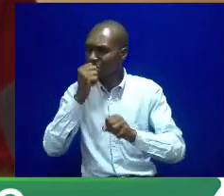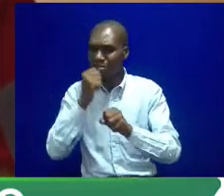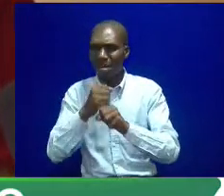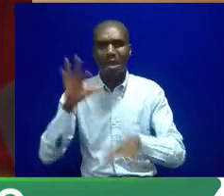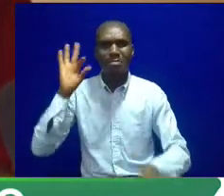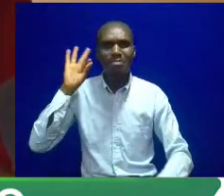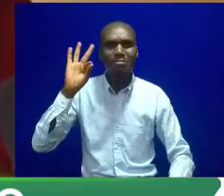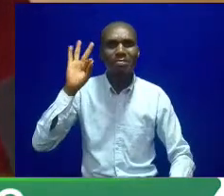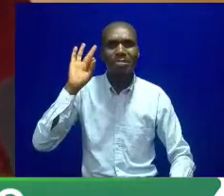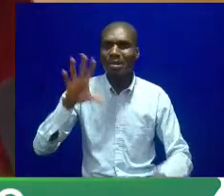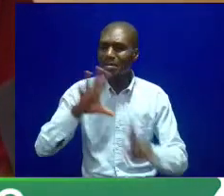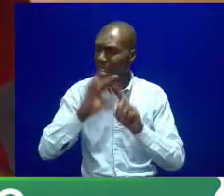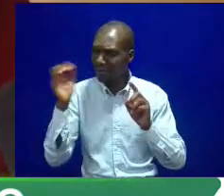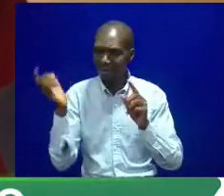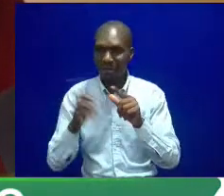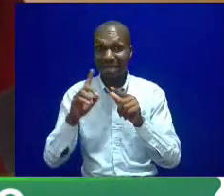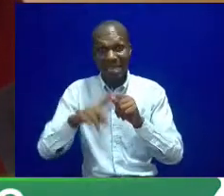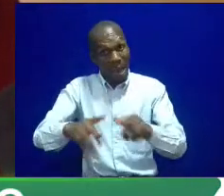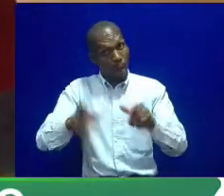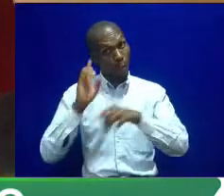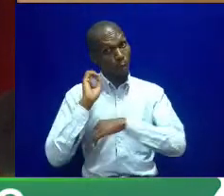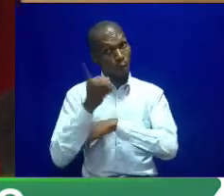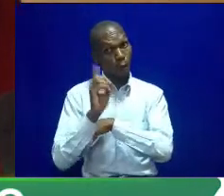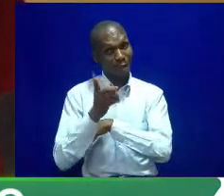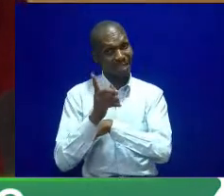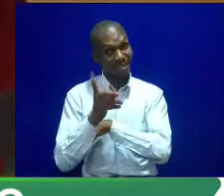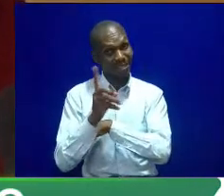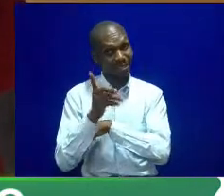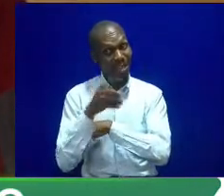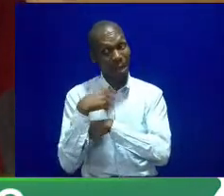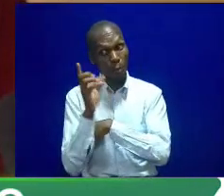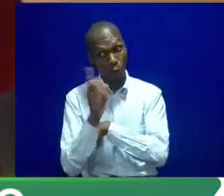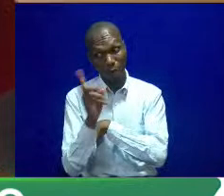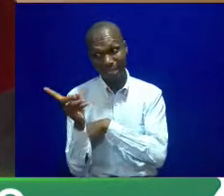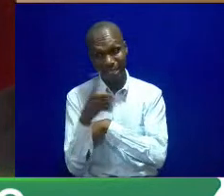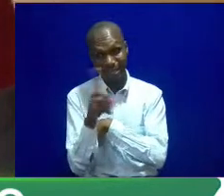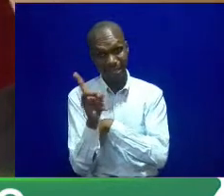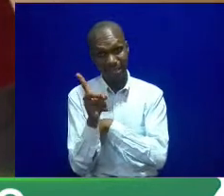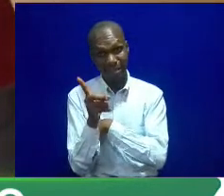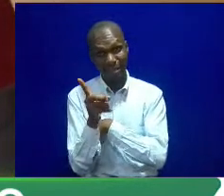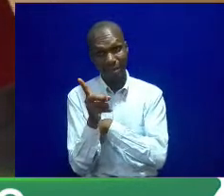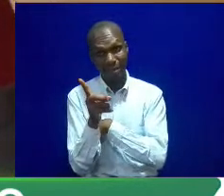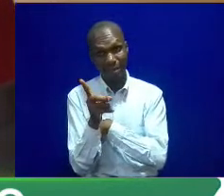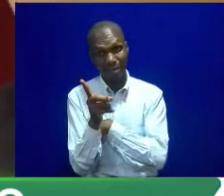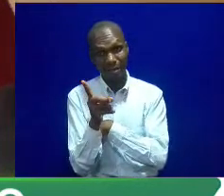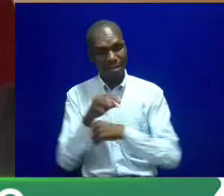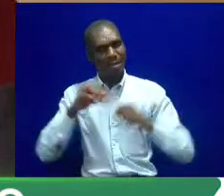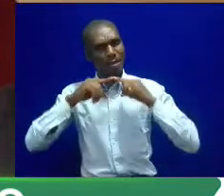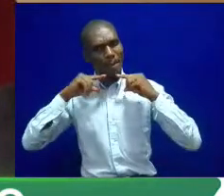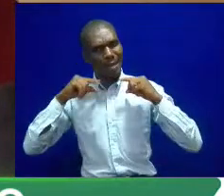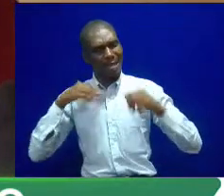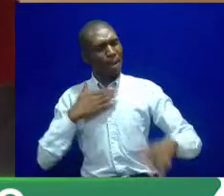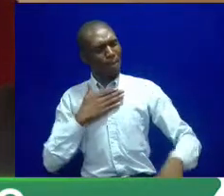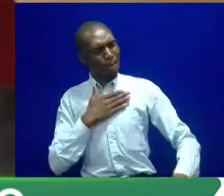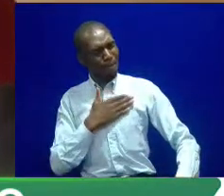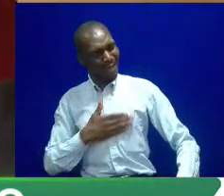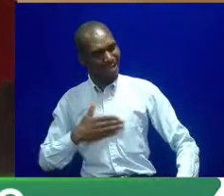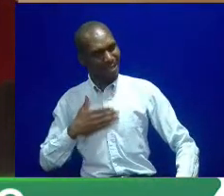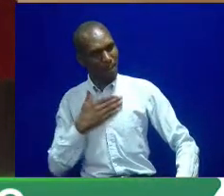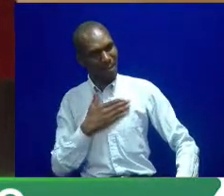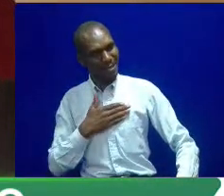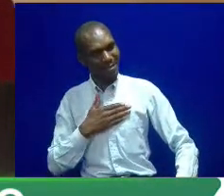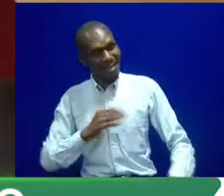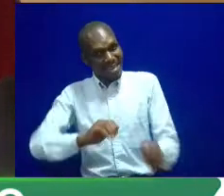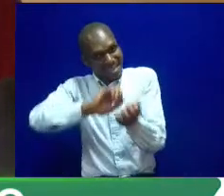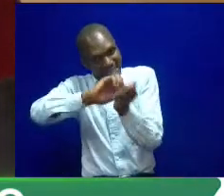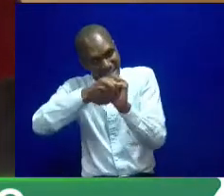So I am putting notice to those purporting servants of the Lord. please change diituko